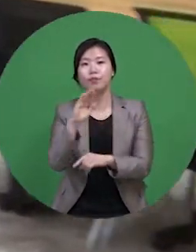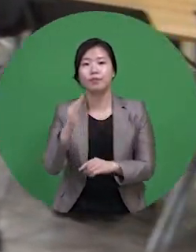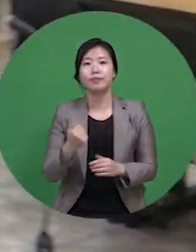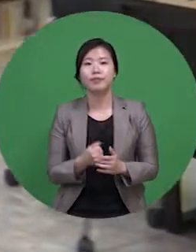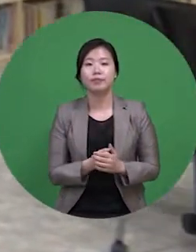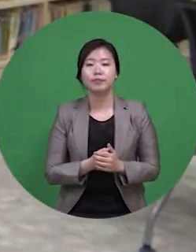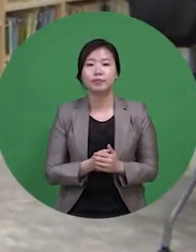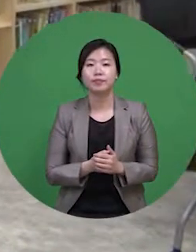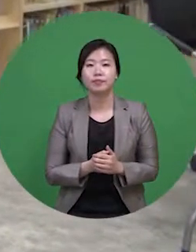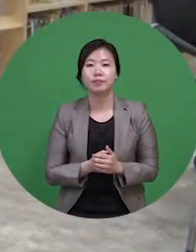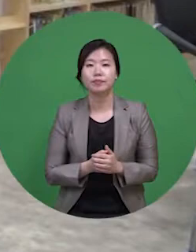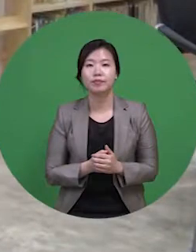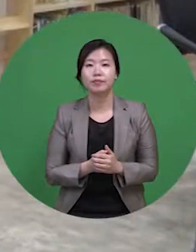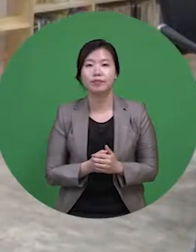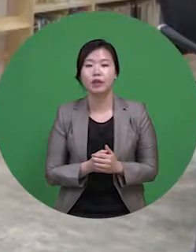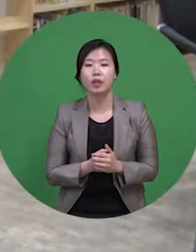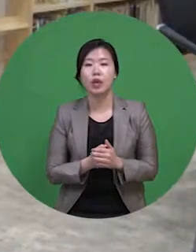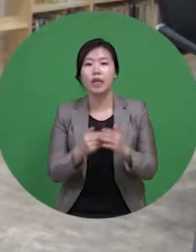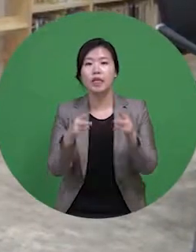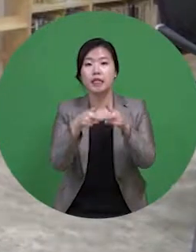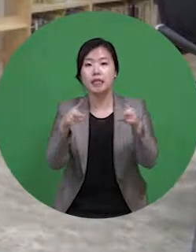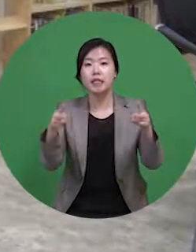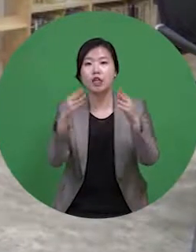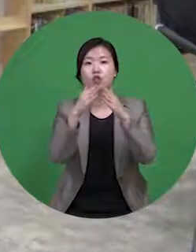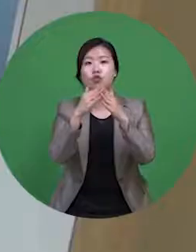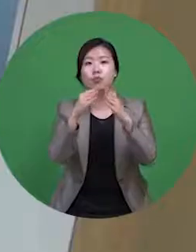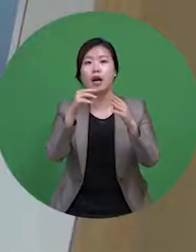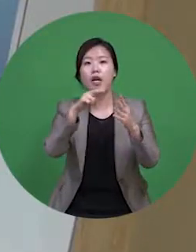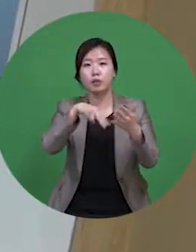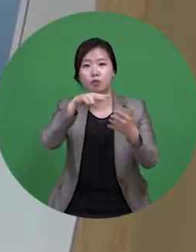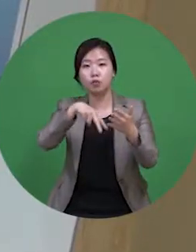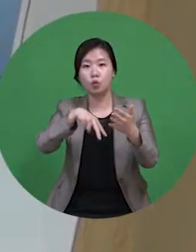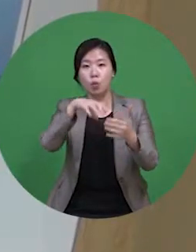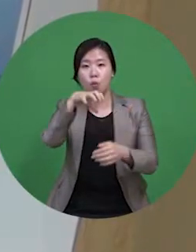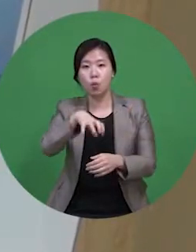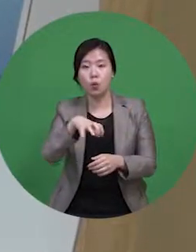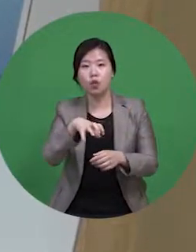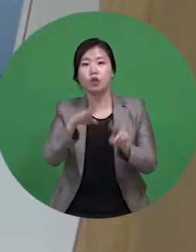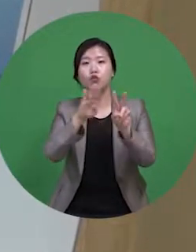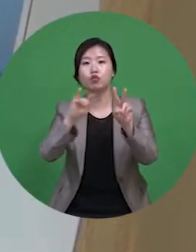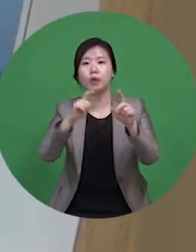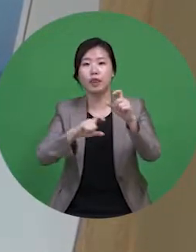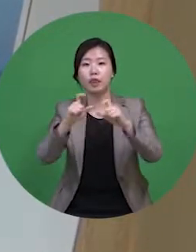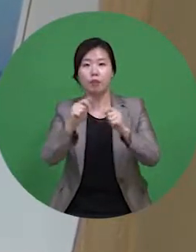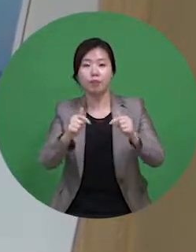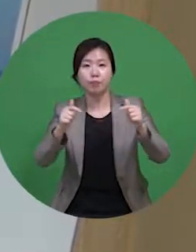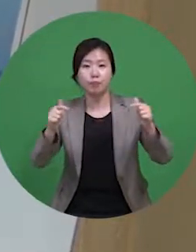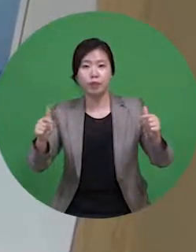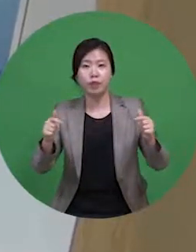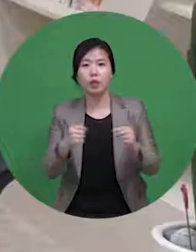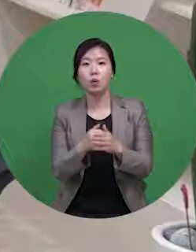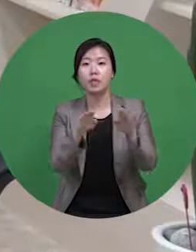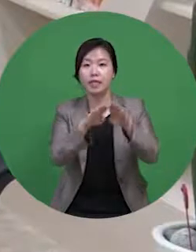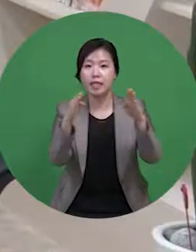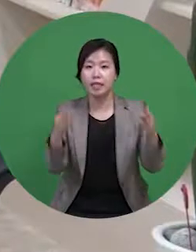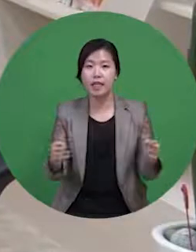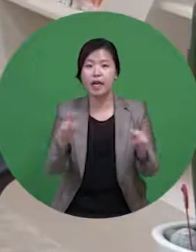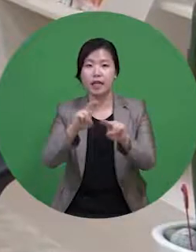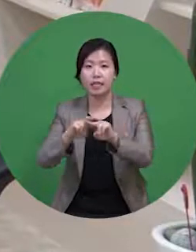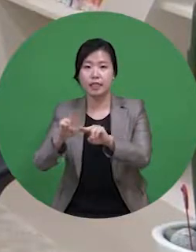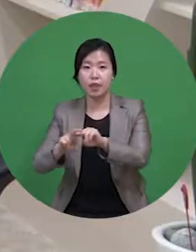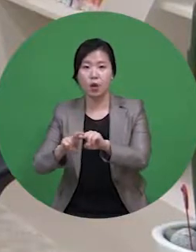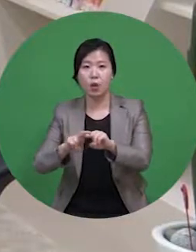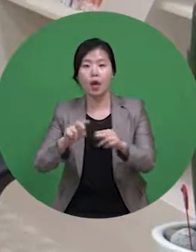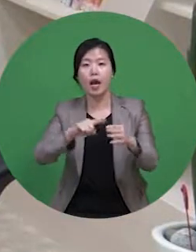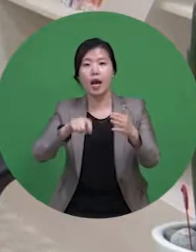시행됐는데요. 주민센터 2층에 위치한 마을 문고 면적을 2배 이상 넓히고 책상과 의자